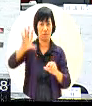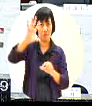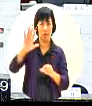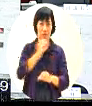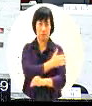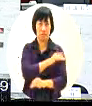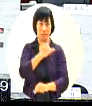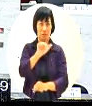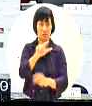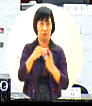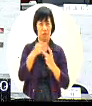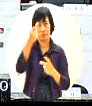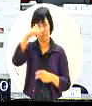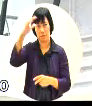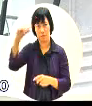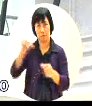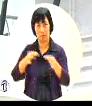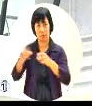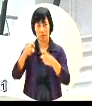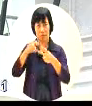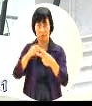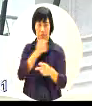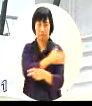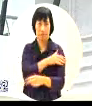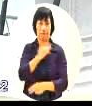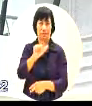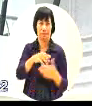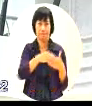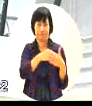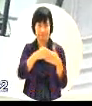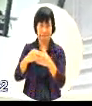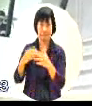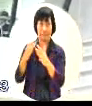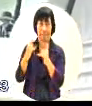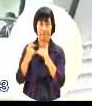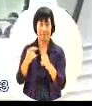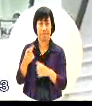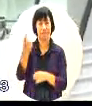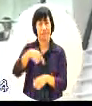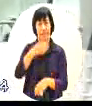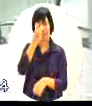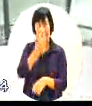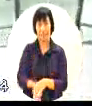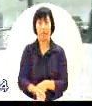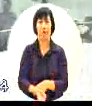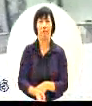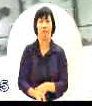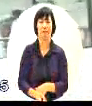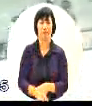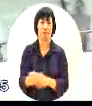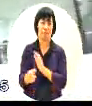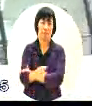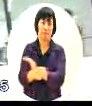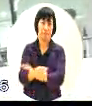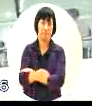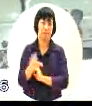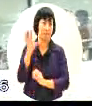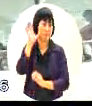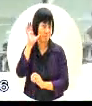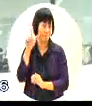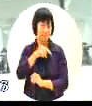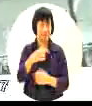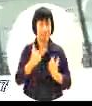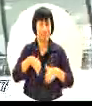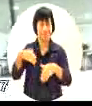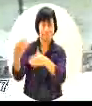老师及凤山三公陈老师哈、哦，带领学生哦来参访我们议会旁听席哦，请大家热烈